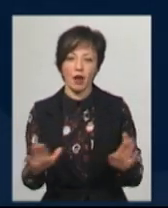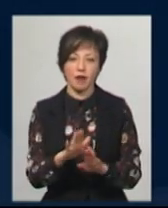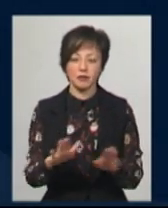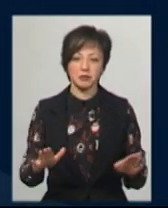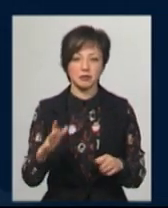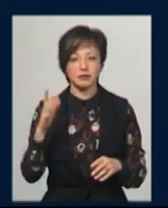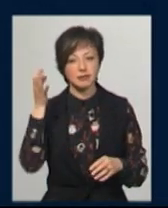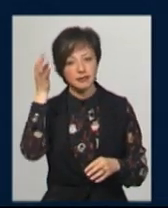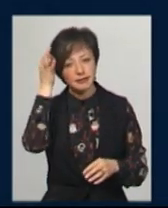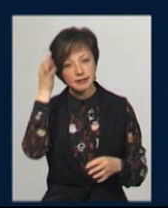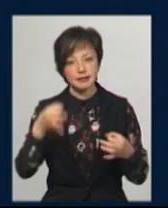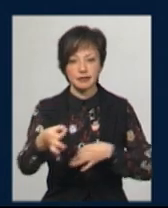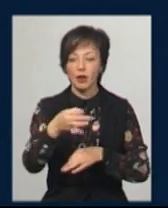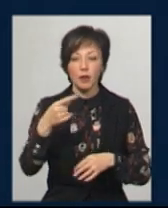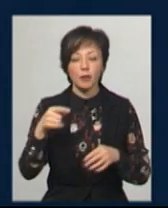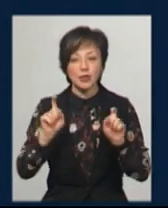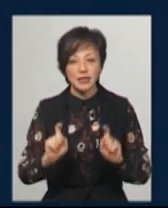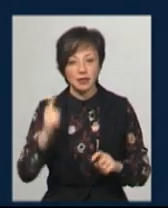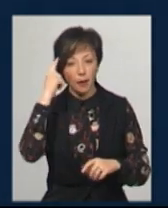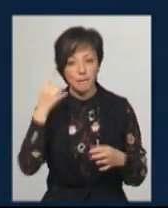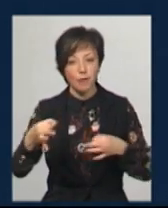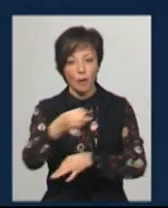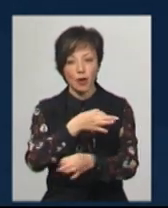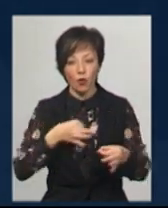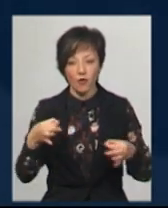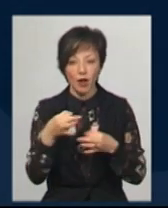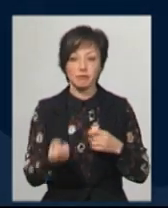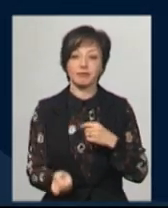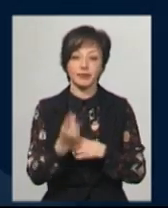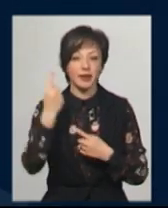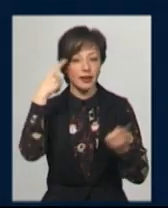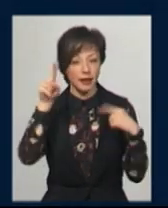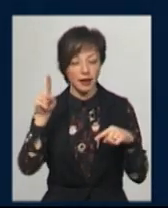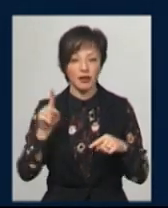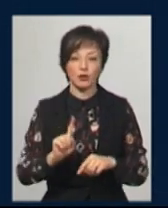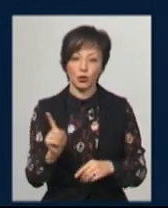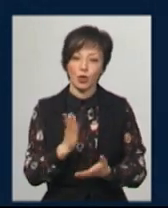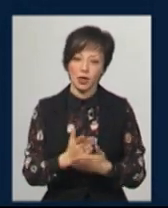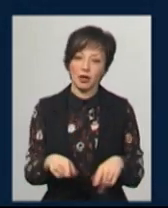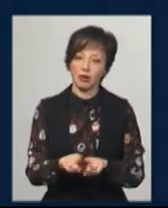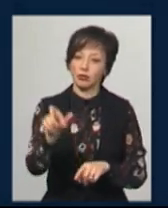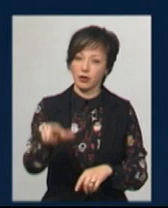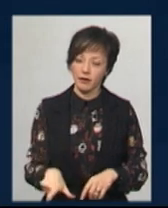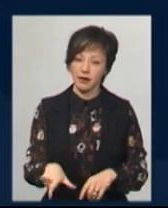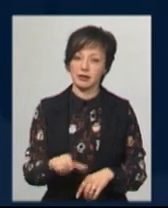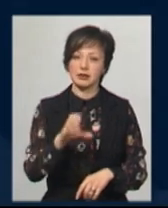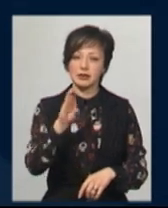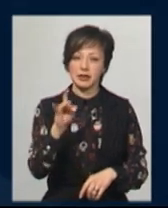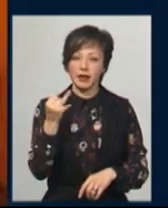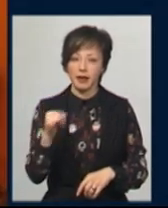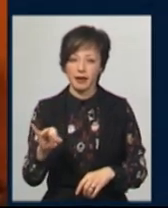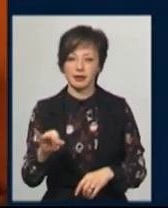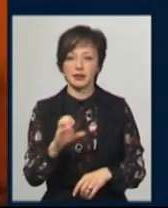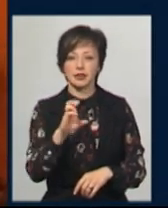Посиділи, поміркували трошки. І прийшла ідея, що є такий чоловік, Сергій